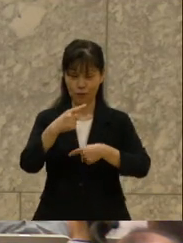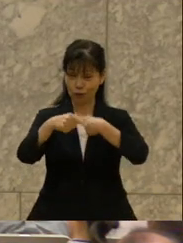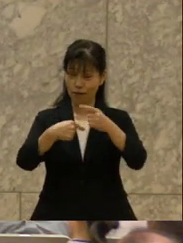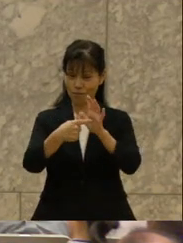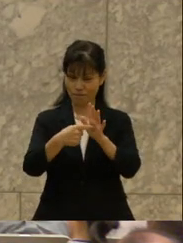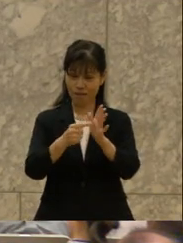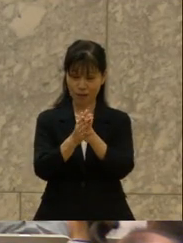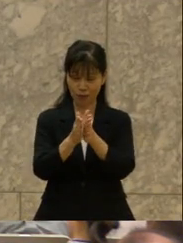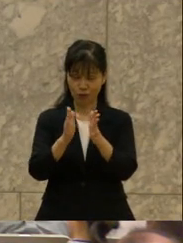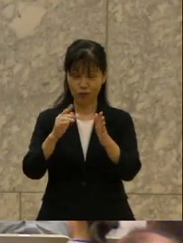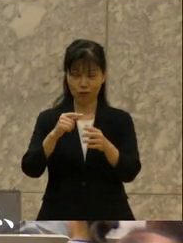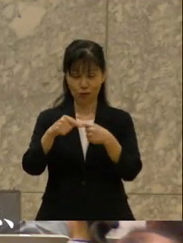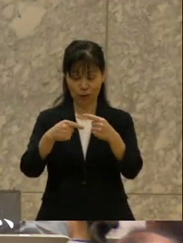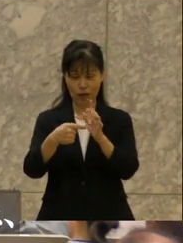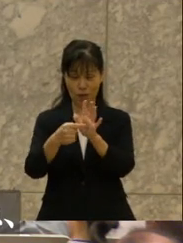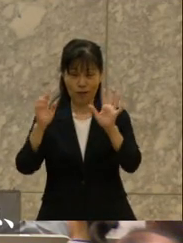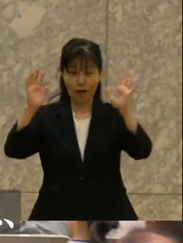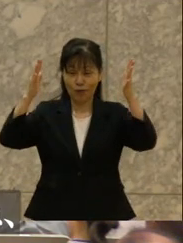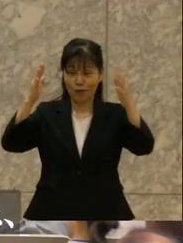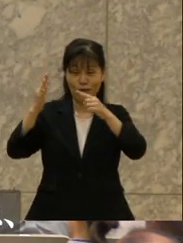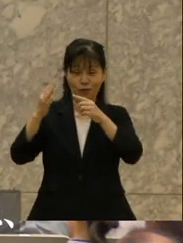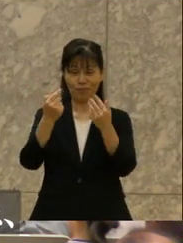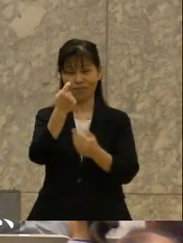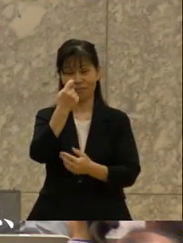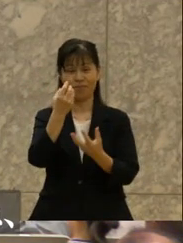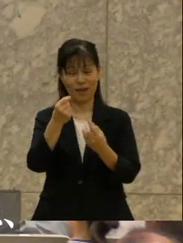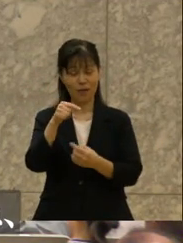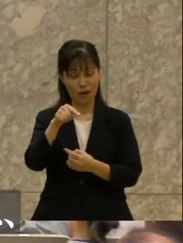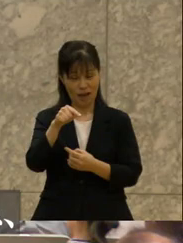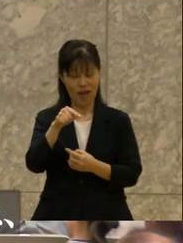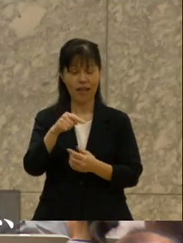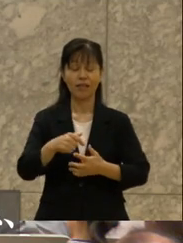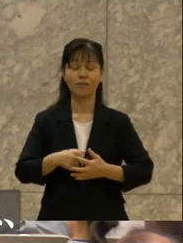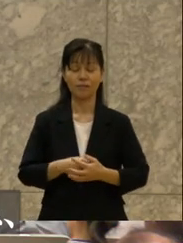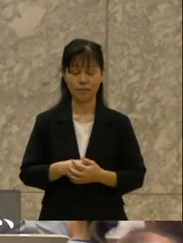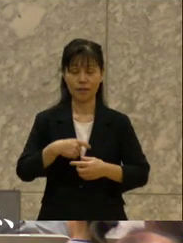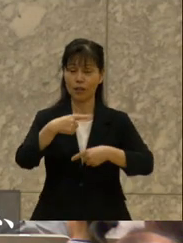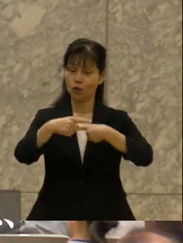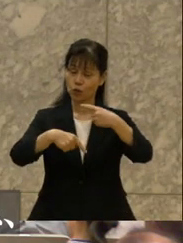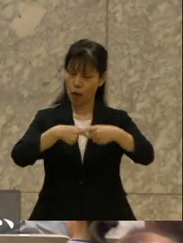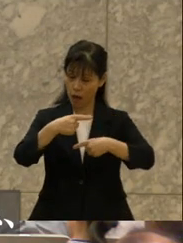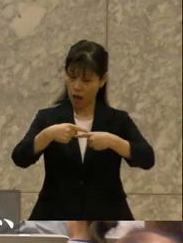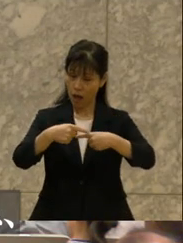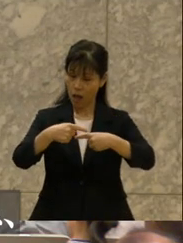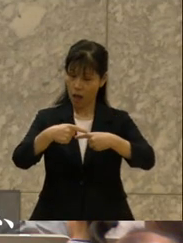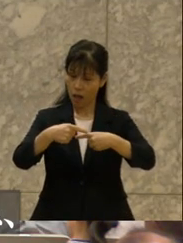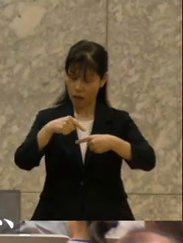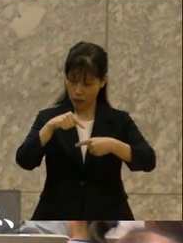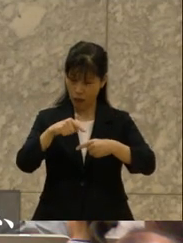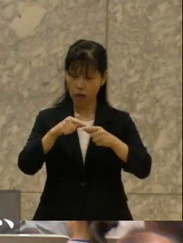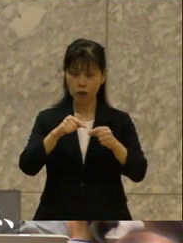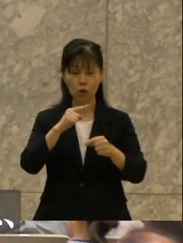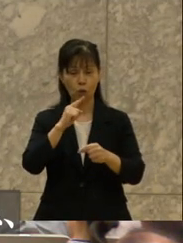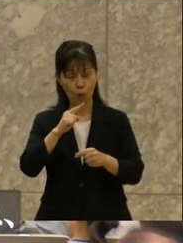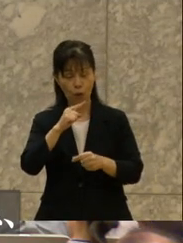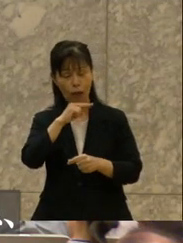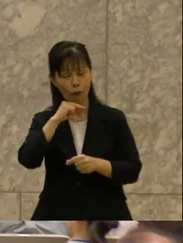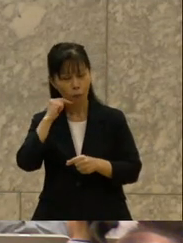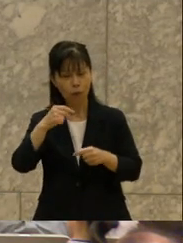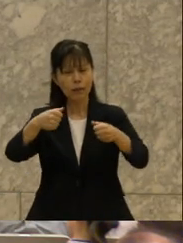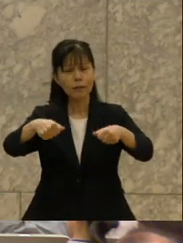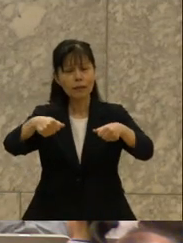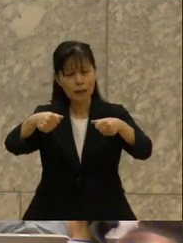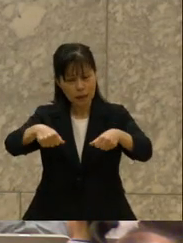学びましたけれどもこれはまさにこういわゆる手話がですね日本語と英語のようにです